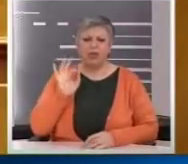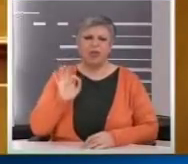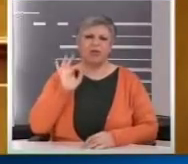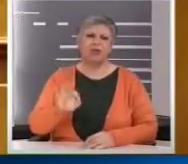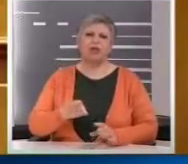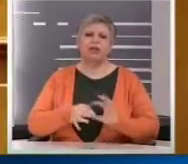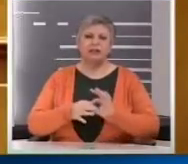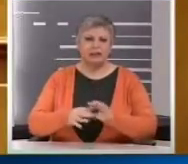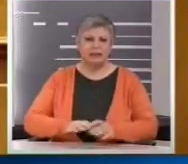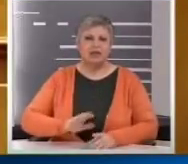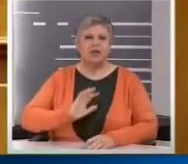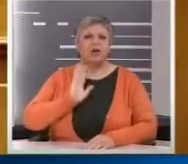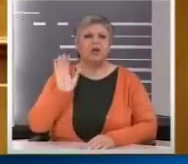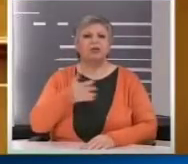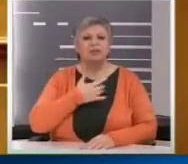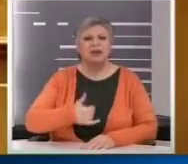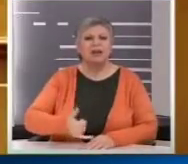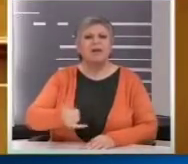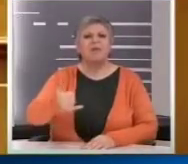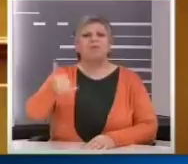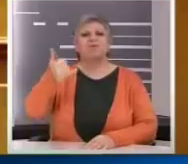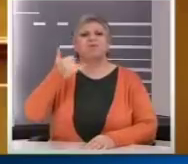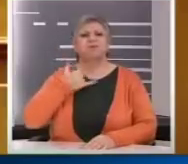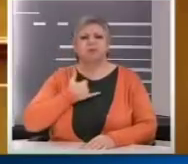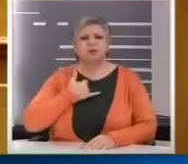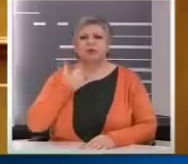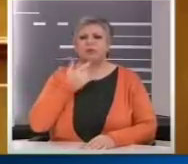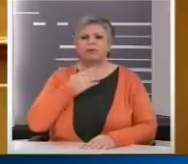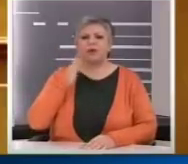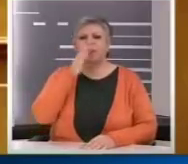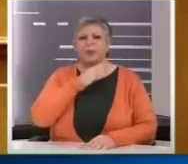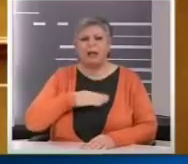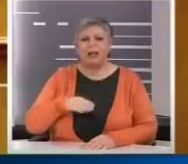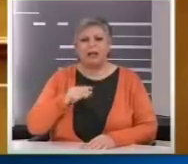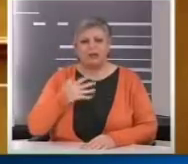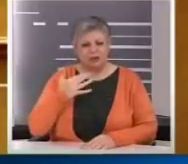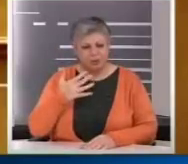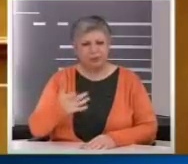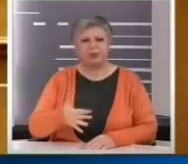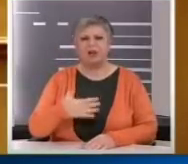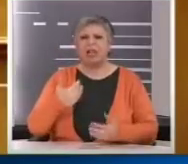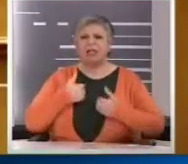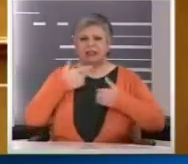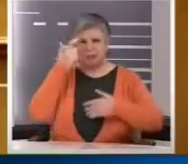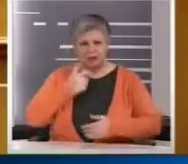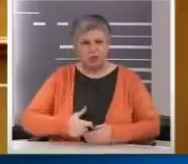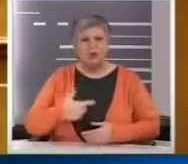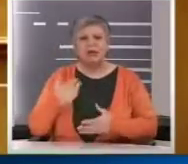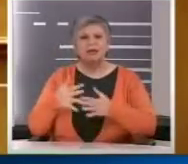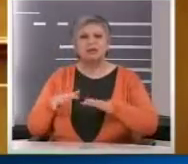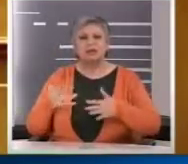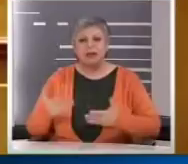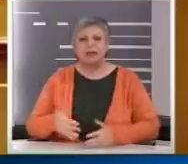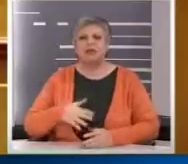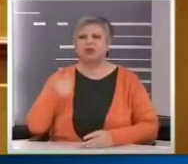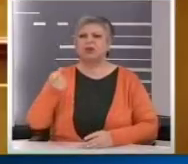όσα τηλεφωνήματα με απόκρυψη και αν πάρετε στο κινητό μου ή συγγενικών μου προσώπων τα βράδια, όσα διάφορα